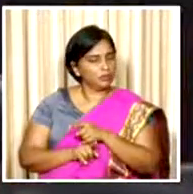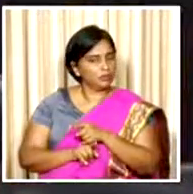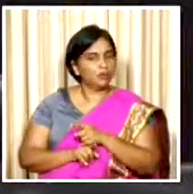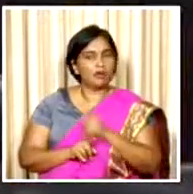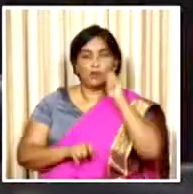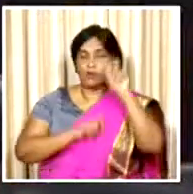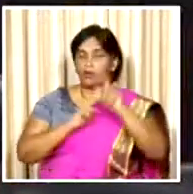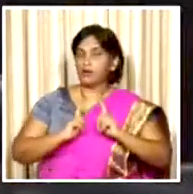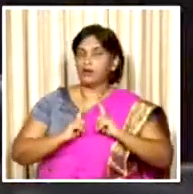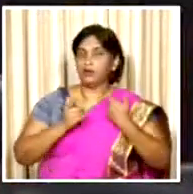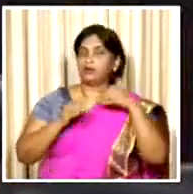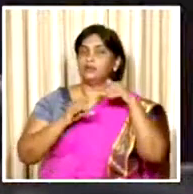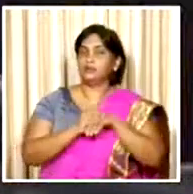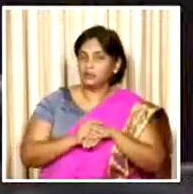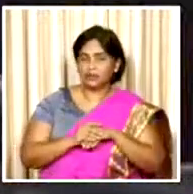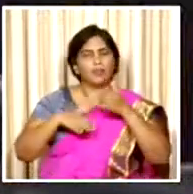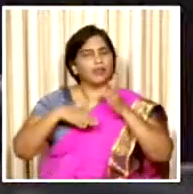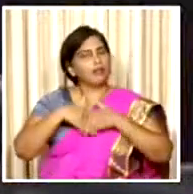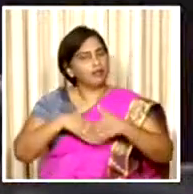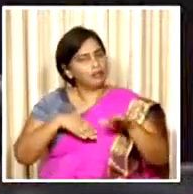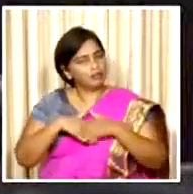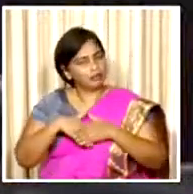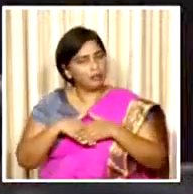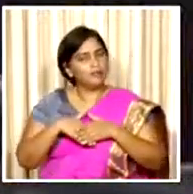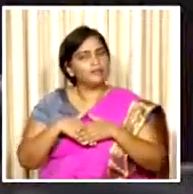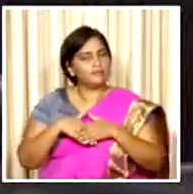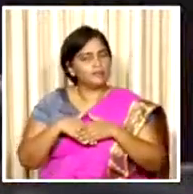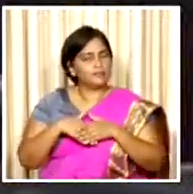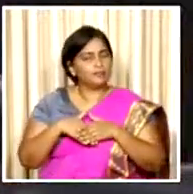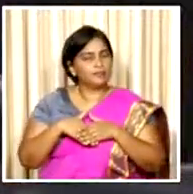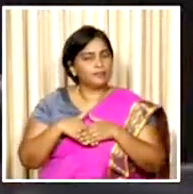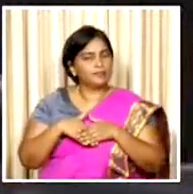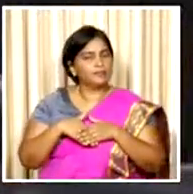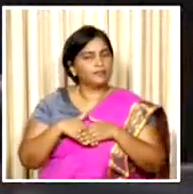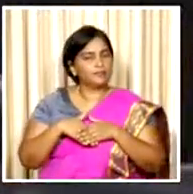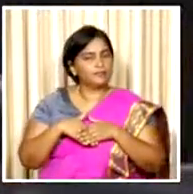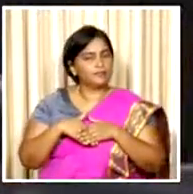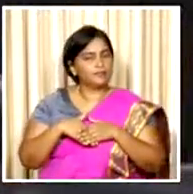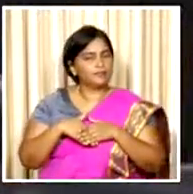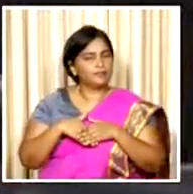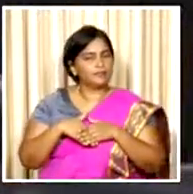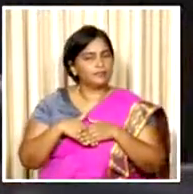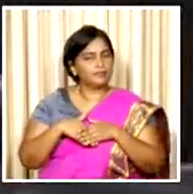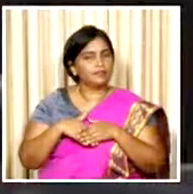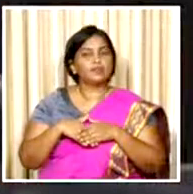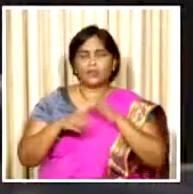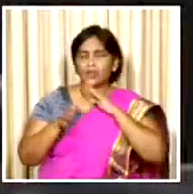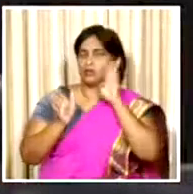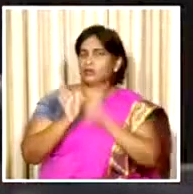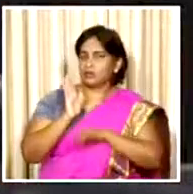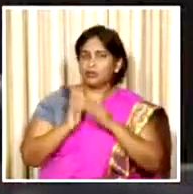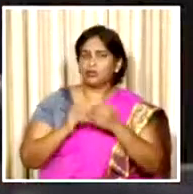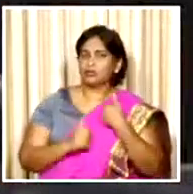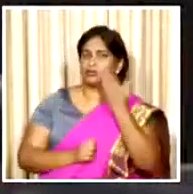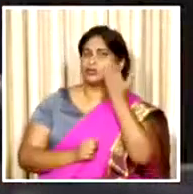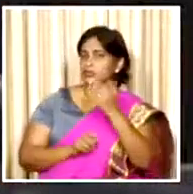ජන ජීවිතය තුළ ඇතිවෙන අත්දැකීම් Honorable Member, you have two more minutes. Thank you. ප්‍රතික්ෂේප කිරීම අපි